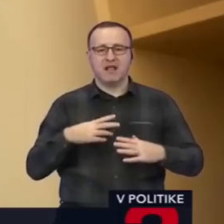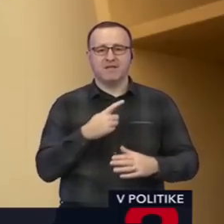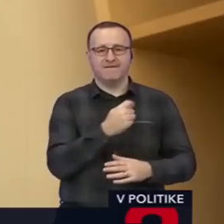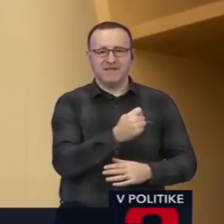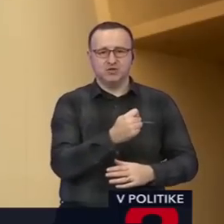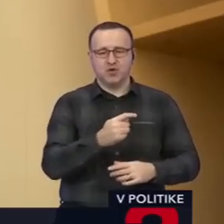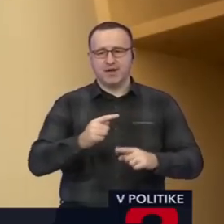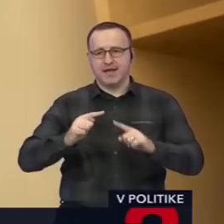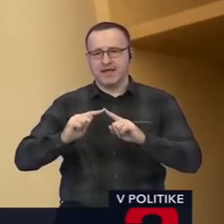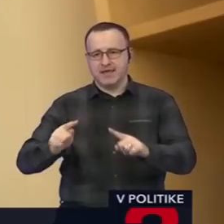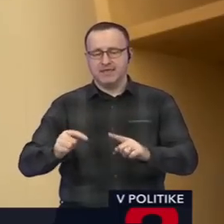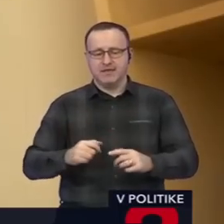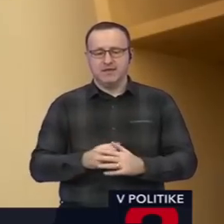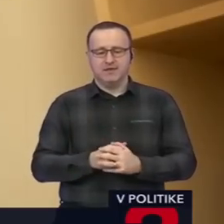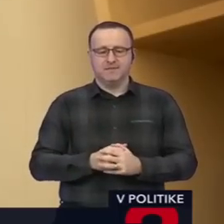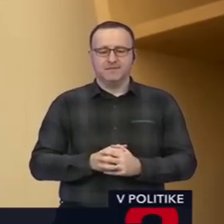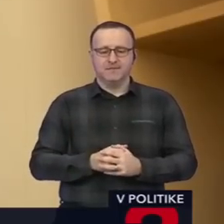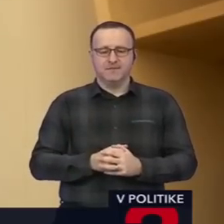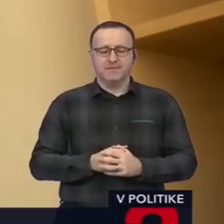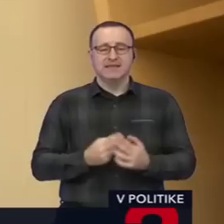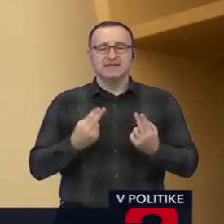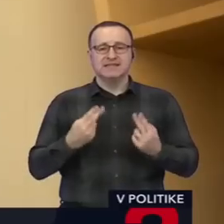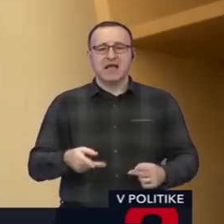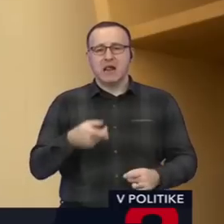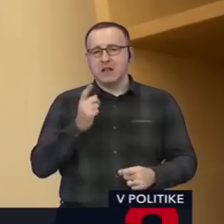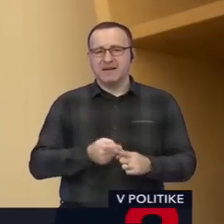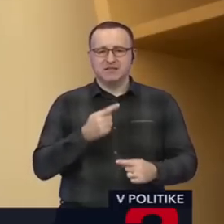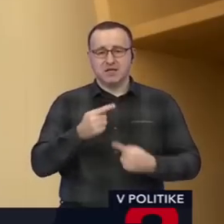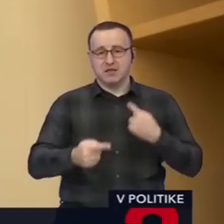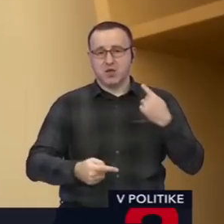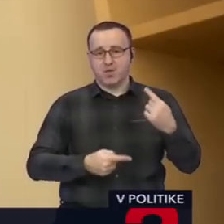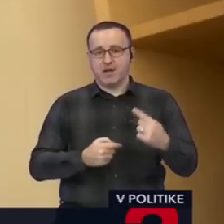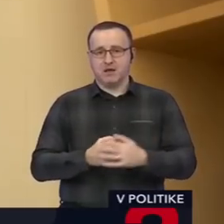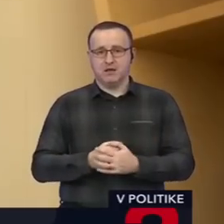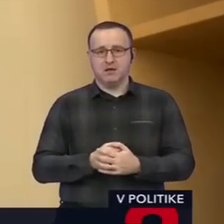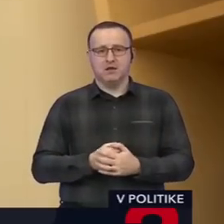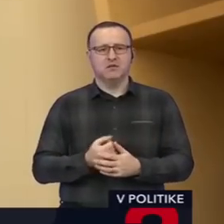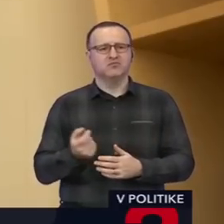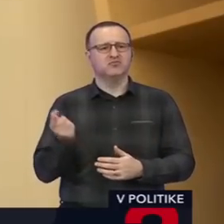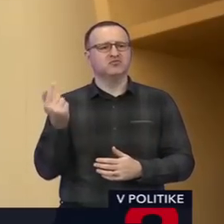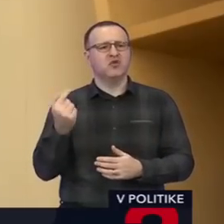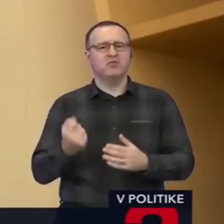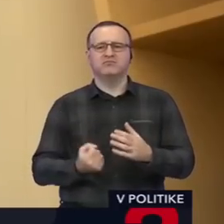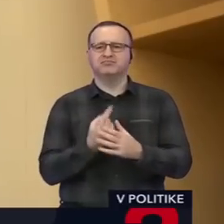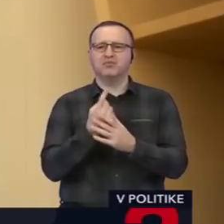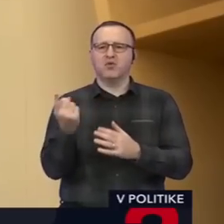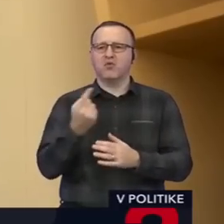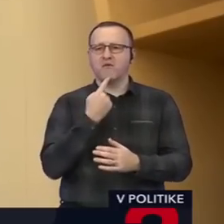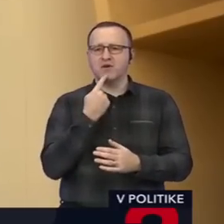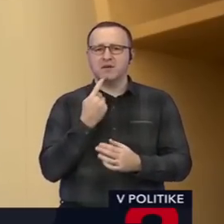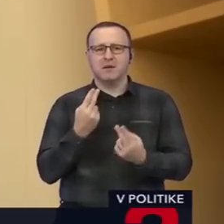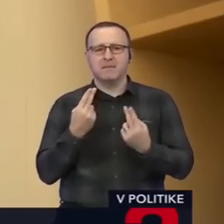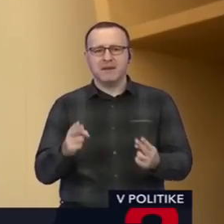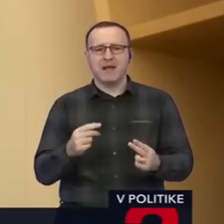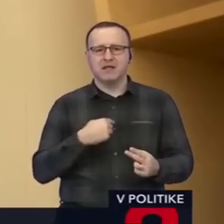ktorí túto tézu omielajú, je, že by sa stal presný opak. Veď z čoho vychádzajú, keď tvrdia, že v prípade, že my